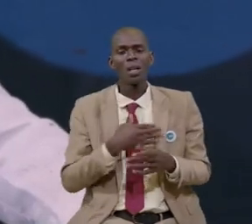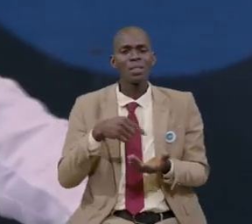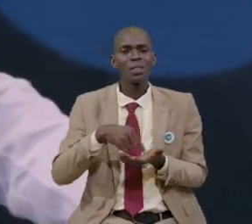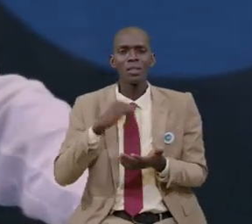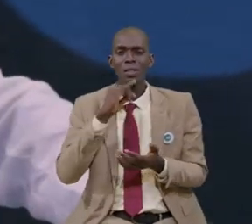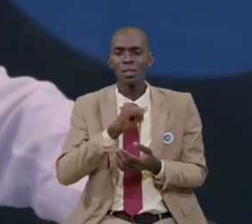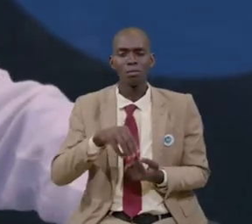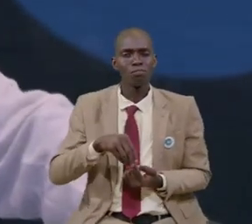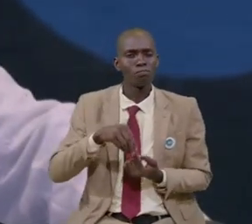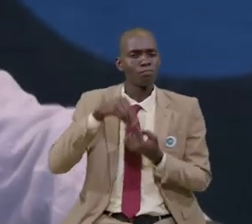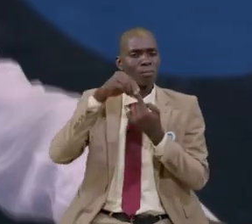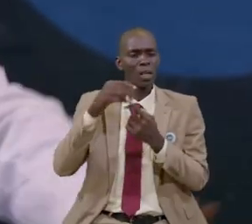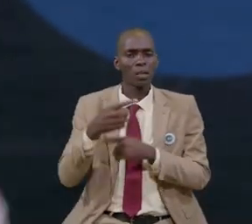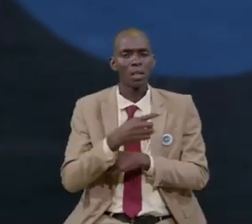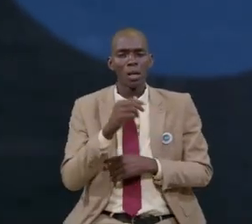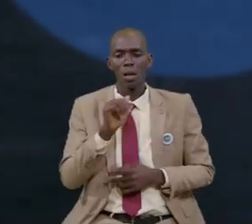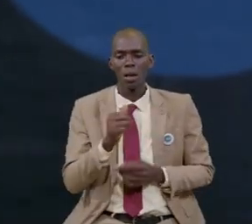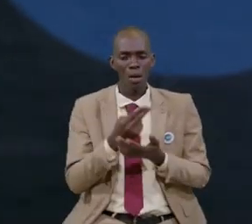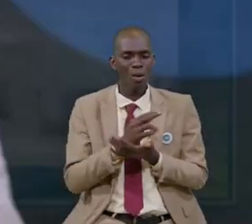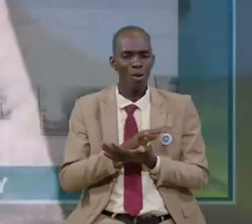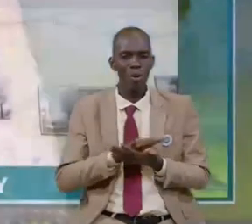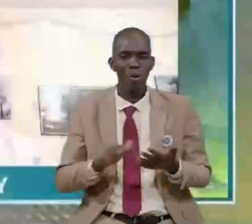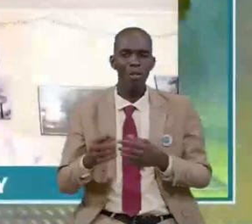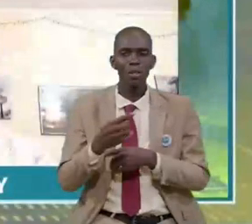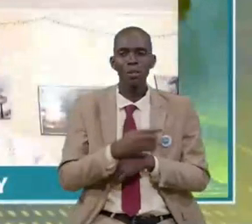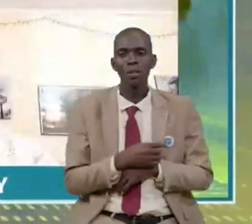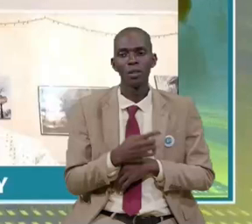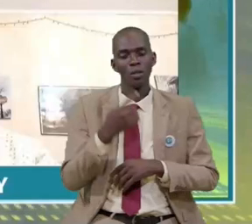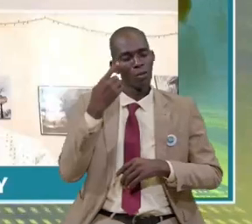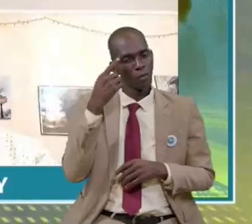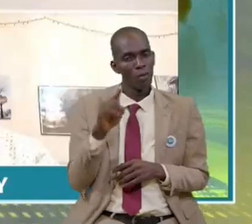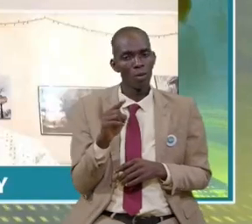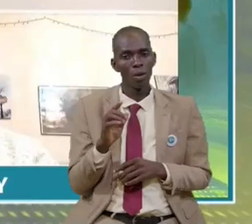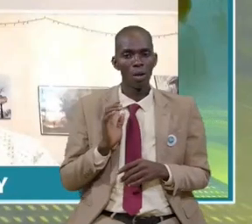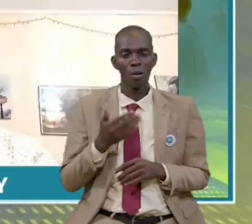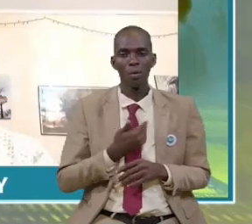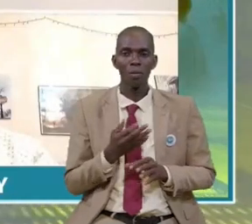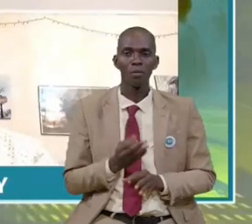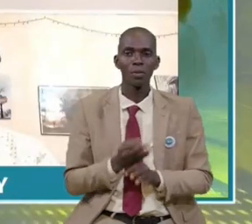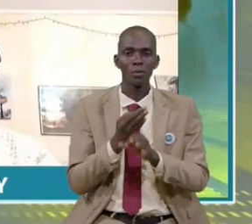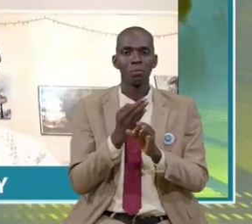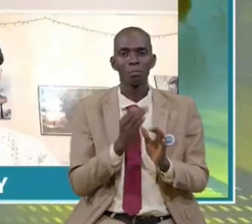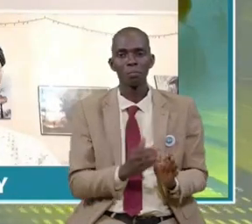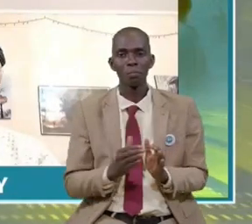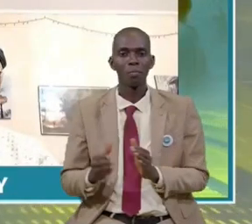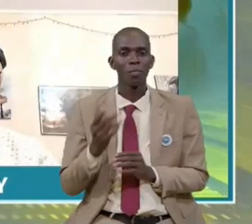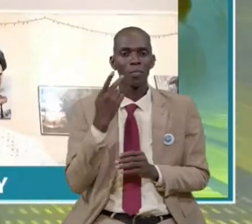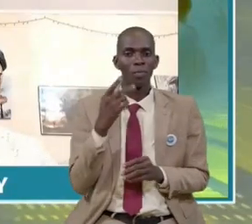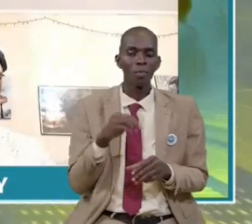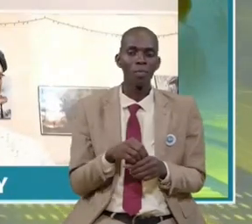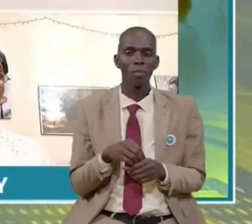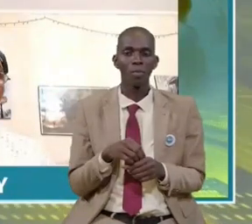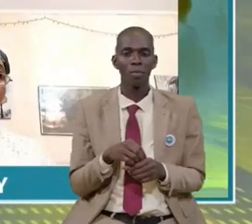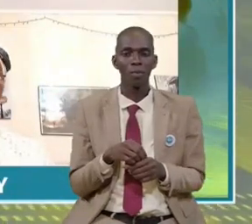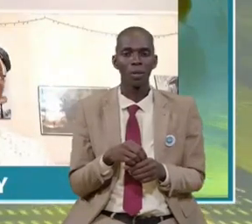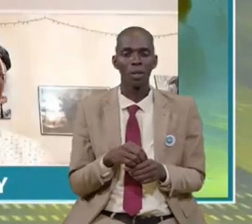jour sacré. C'est un jour saint. C'est le jour saint de notre préparation fidèle. Nous